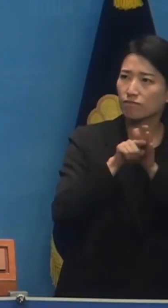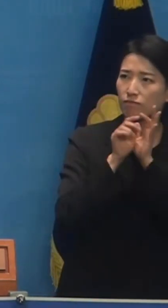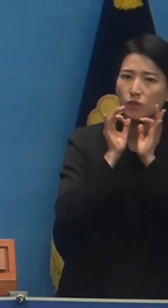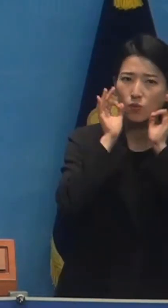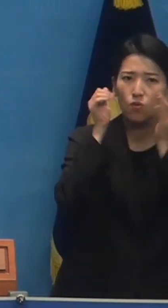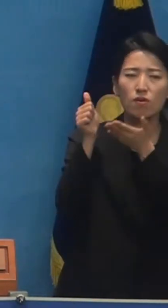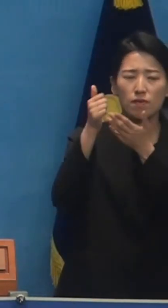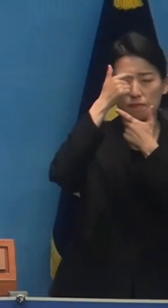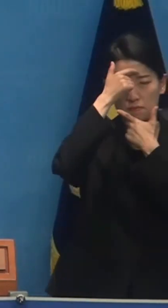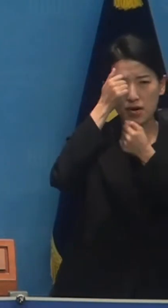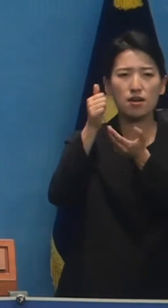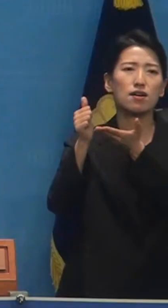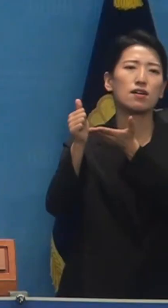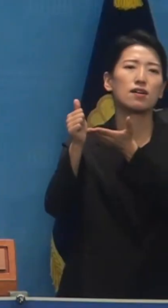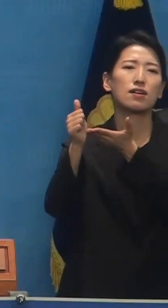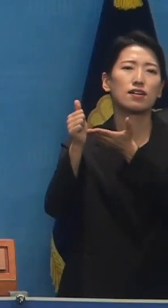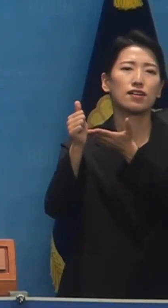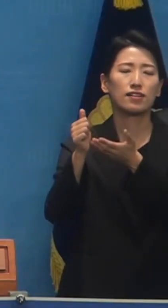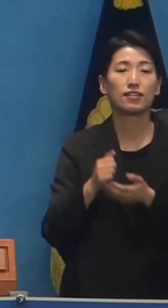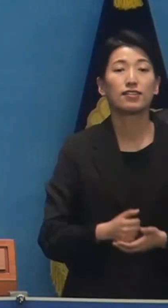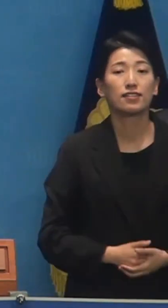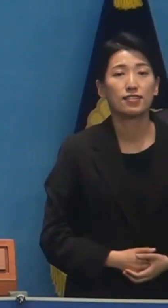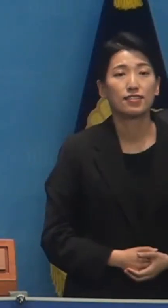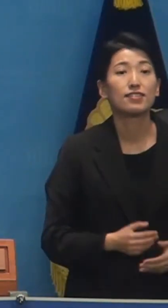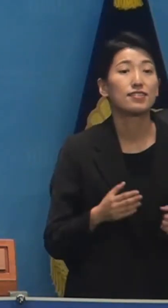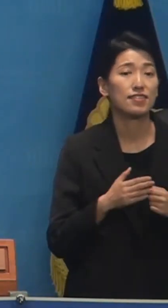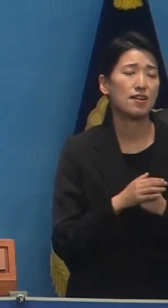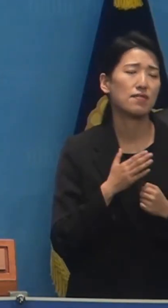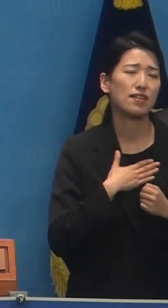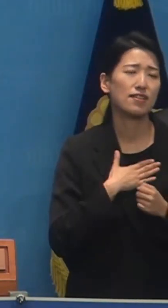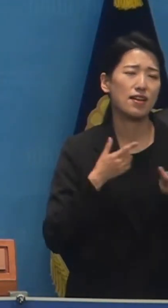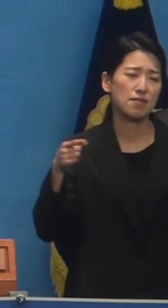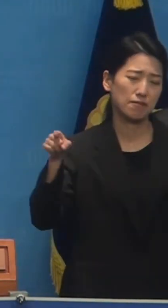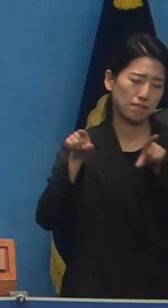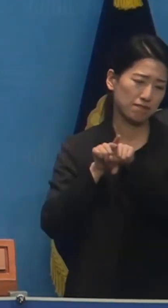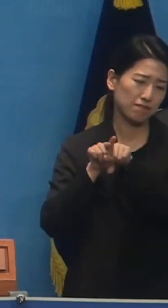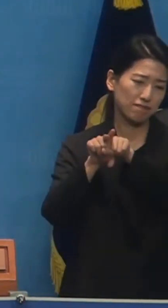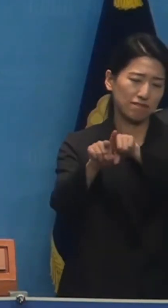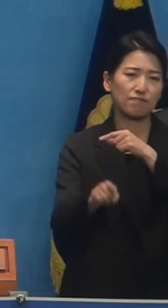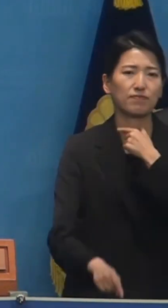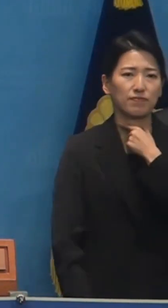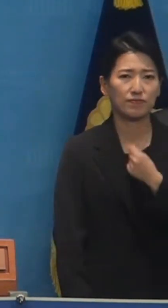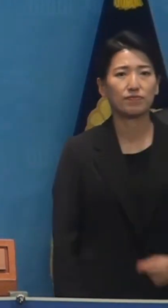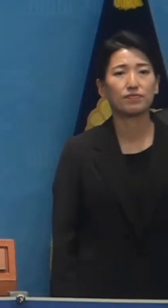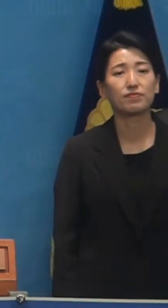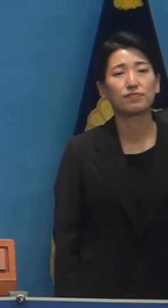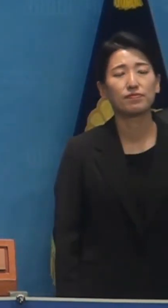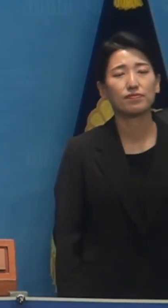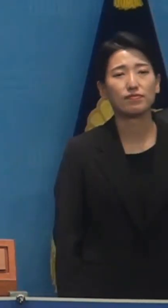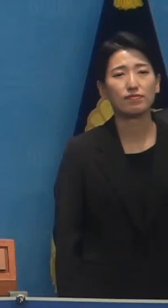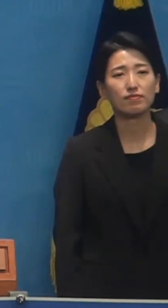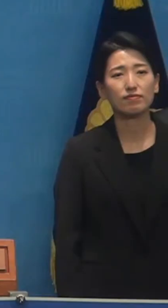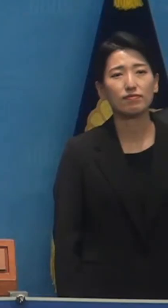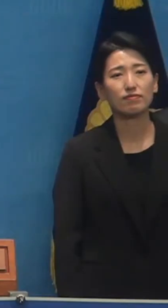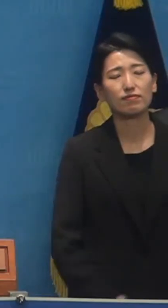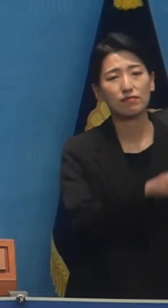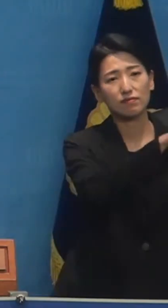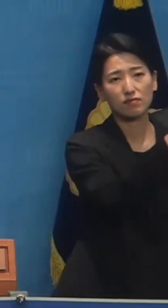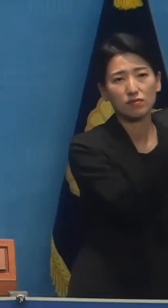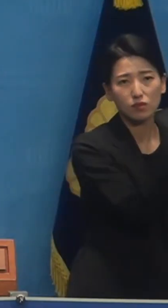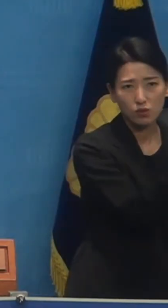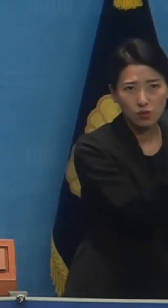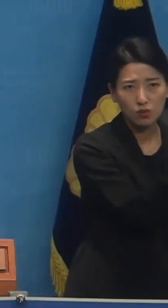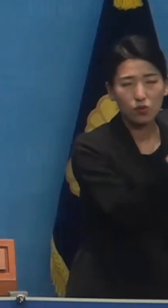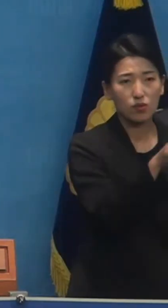다짐하면서 이재명 대선 후보와 함께 나아가고자 합니다. 조봉환 선생과 김대중 전